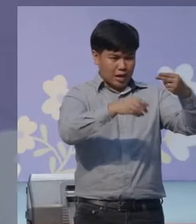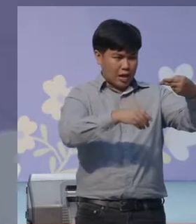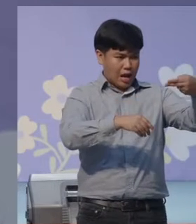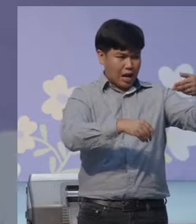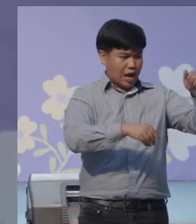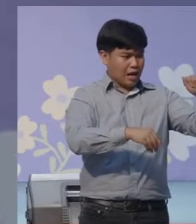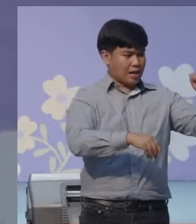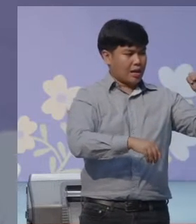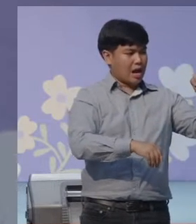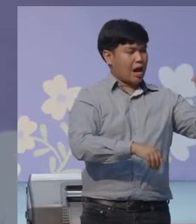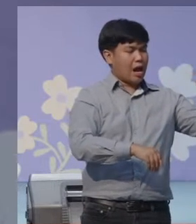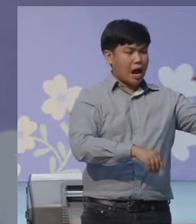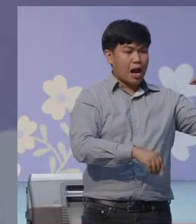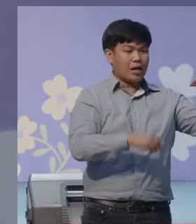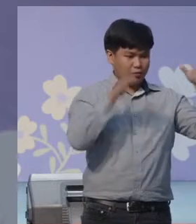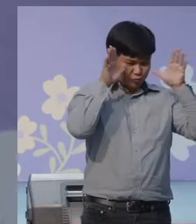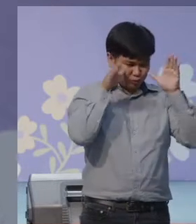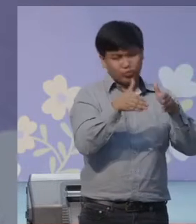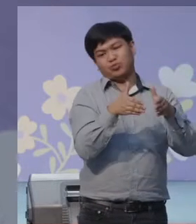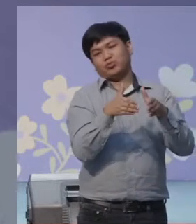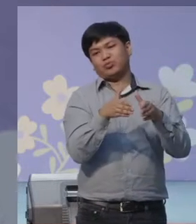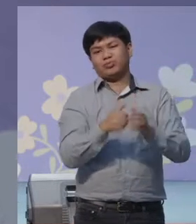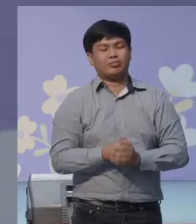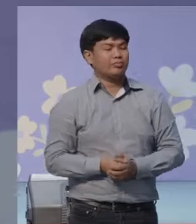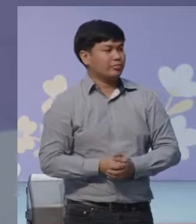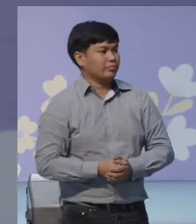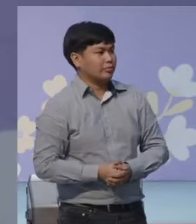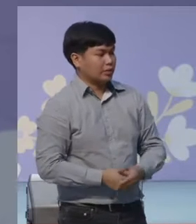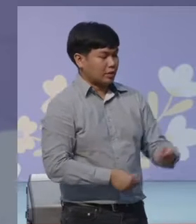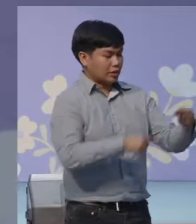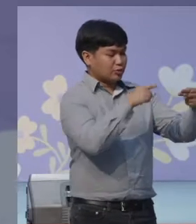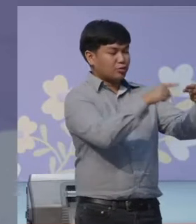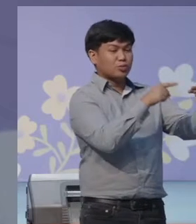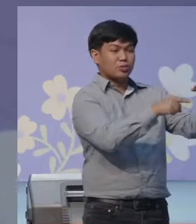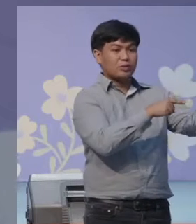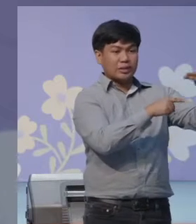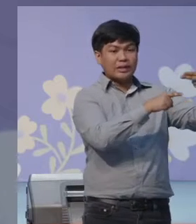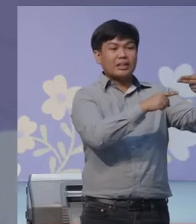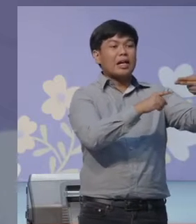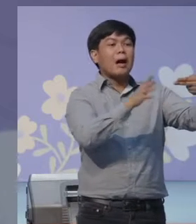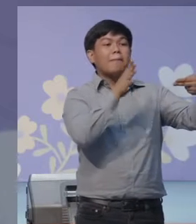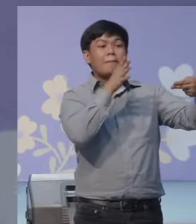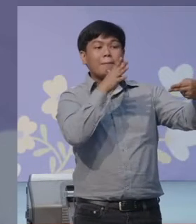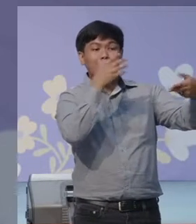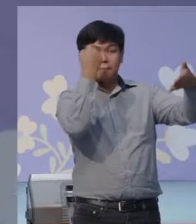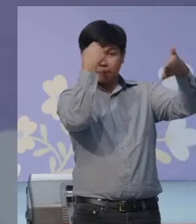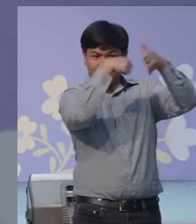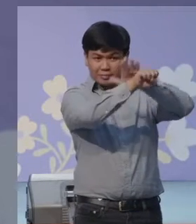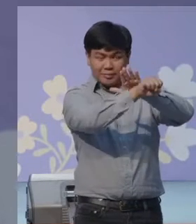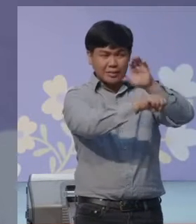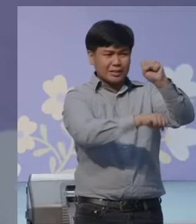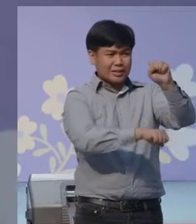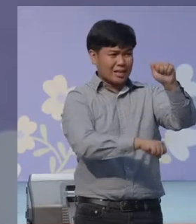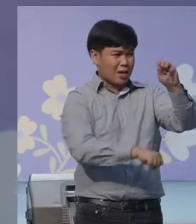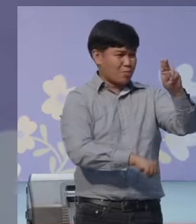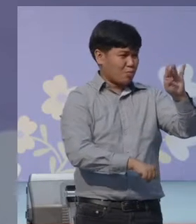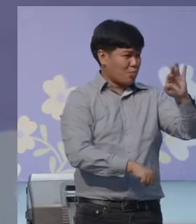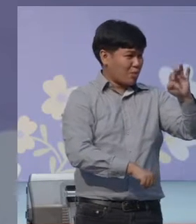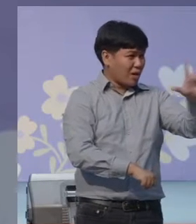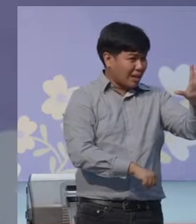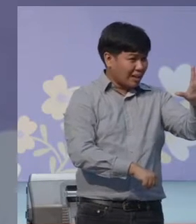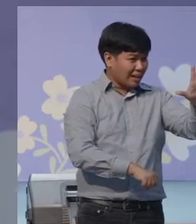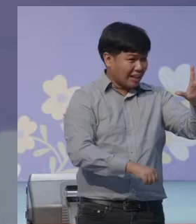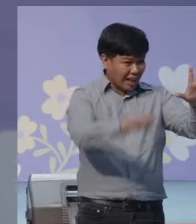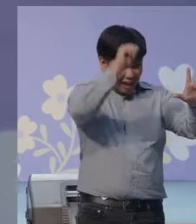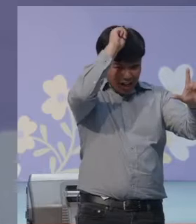mababasa dito sa Lumang Tipan. Siya ay ang ina ni Samuel. Si Samuel na napaka-importanting tao.